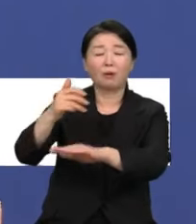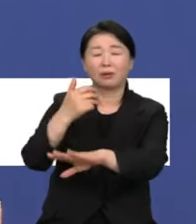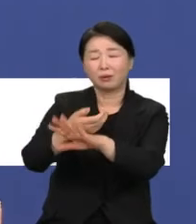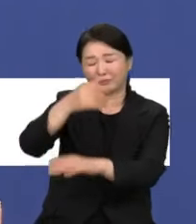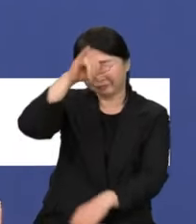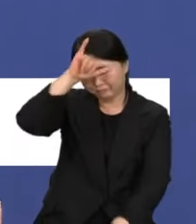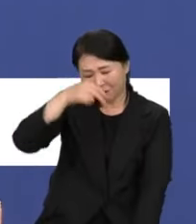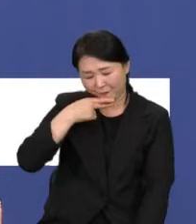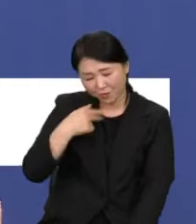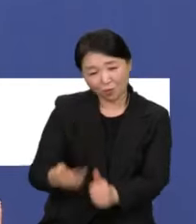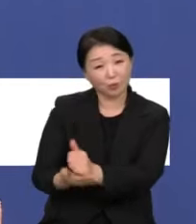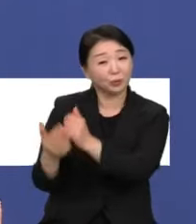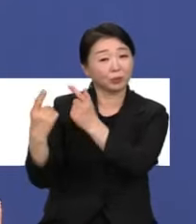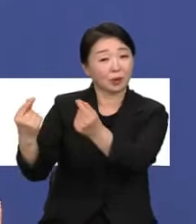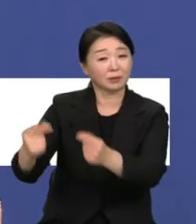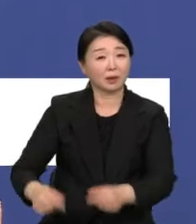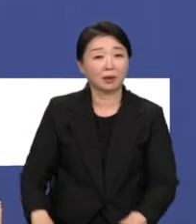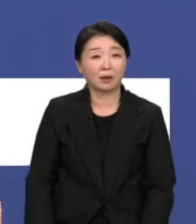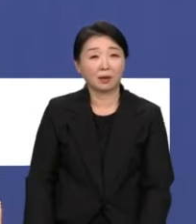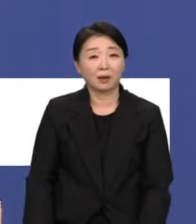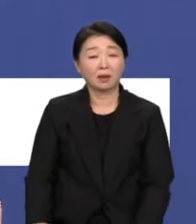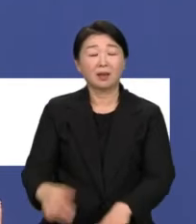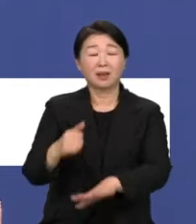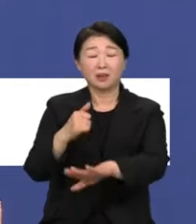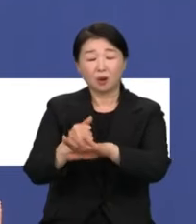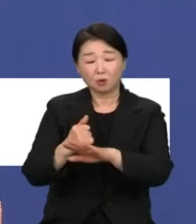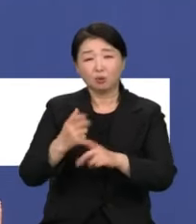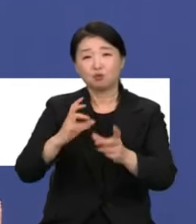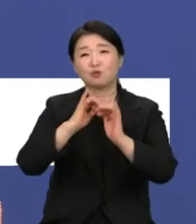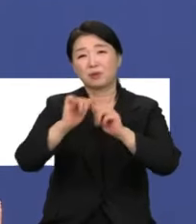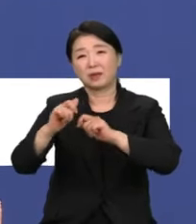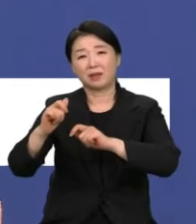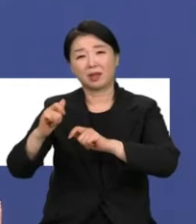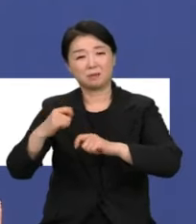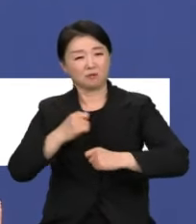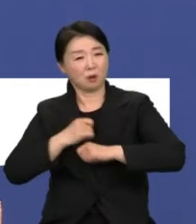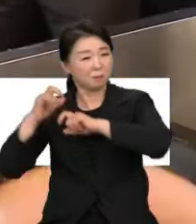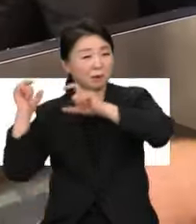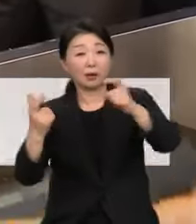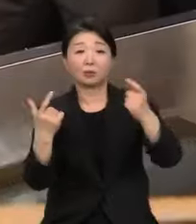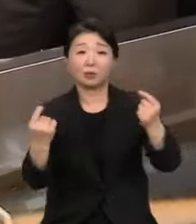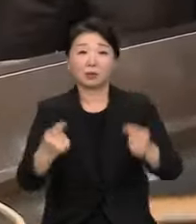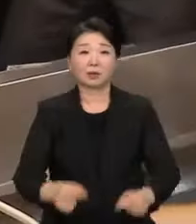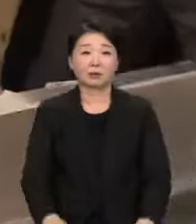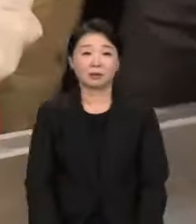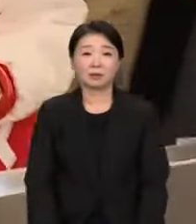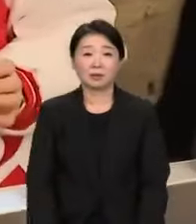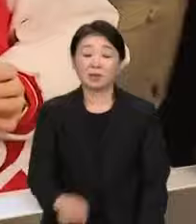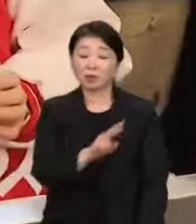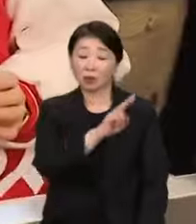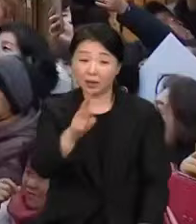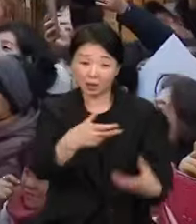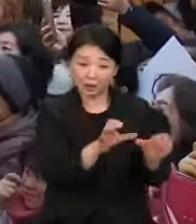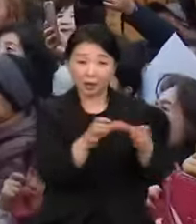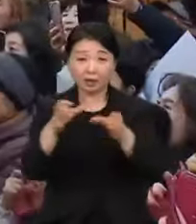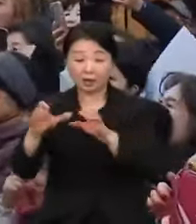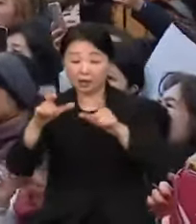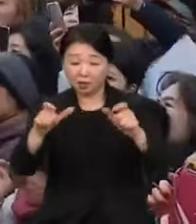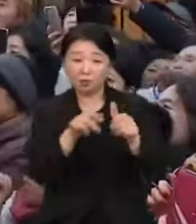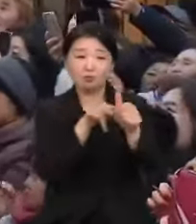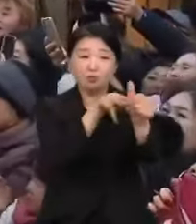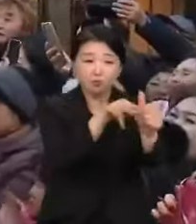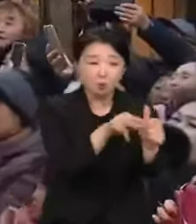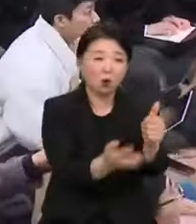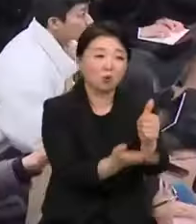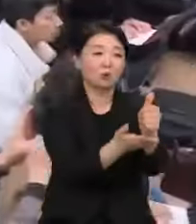패륜 공천은 대국민 선전포고 바로 그 자체입니다. 현재 여야 양당은 지역구 후보 공천